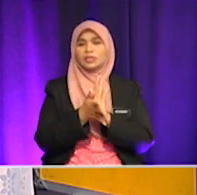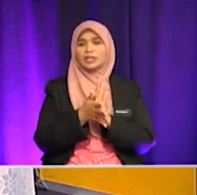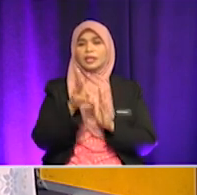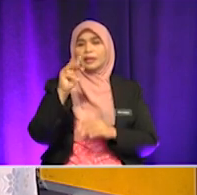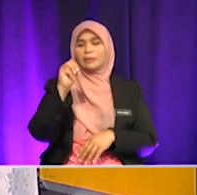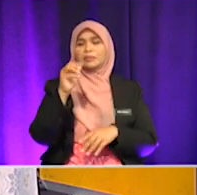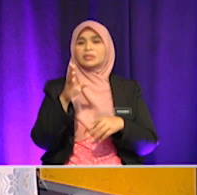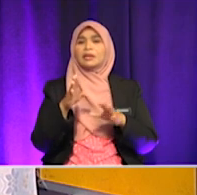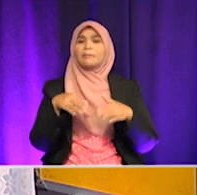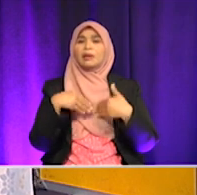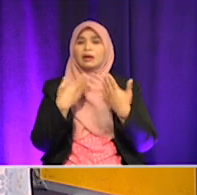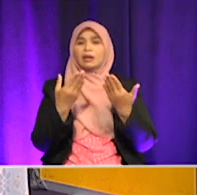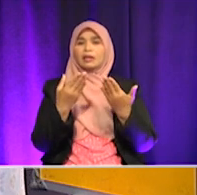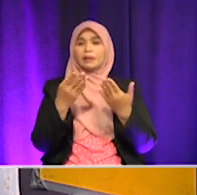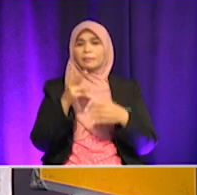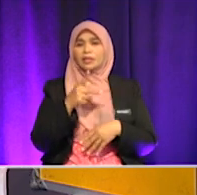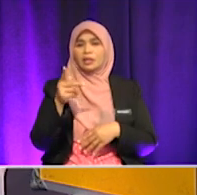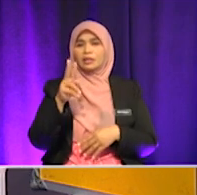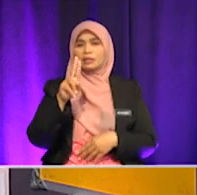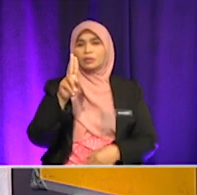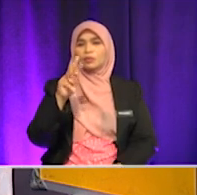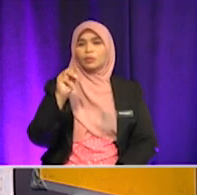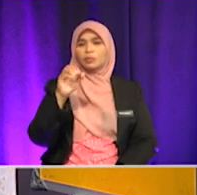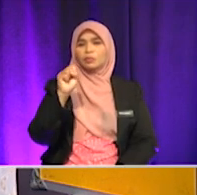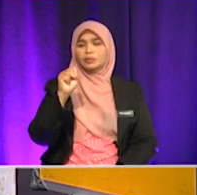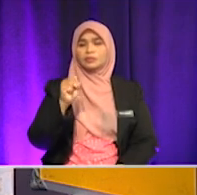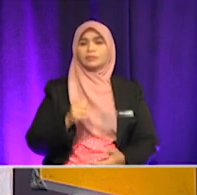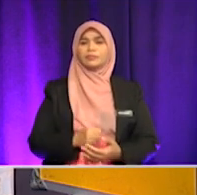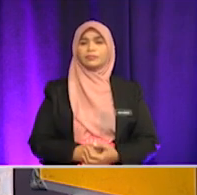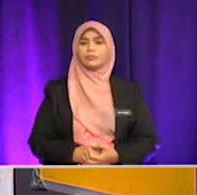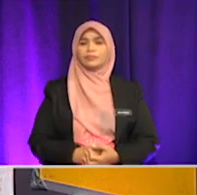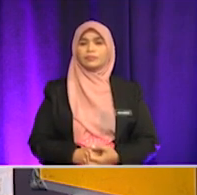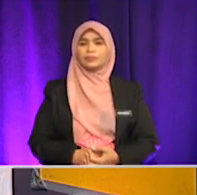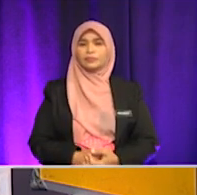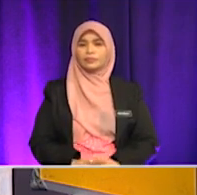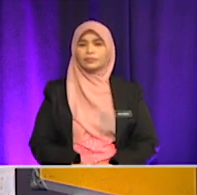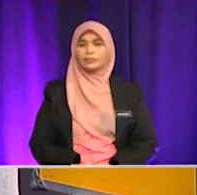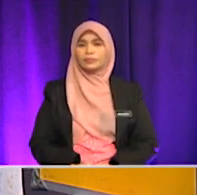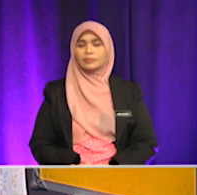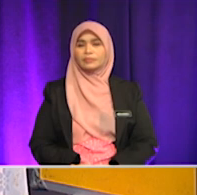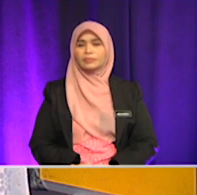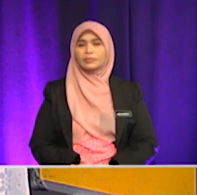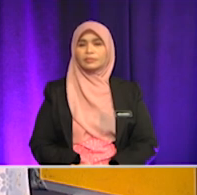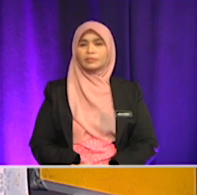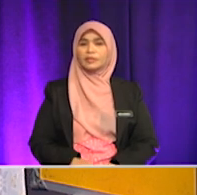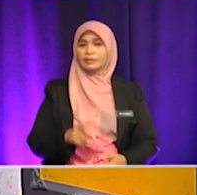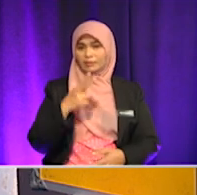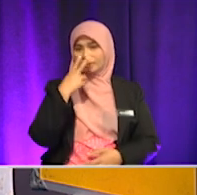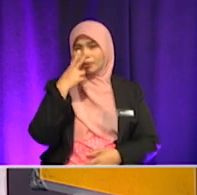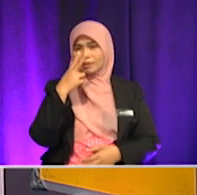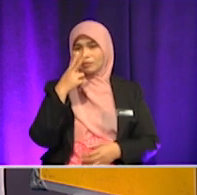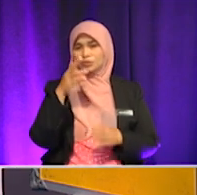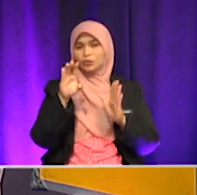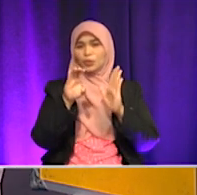kita adalah jalan pengiraannya macam mana kita nak jadikan M tu sebagai perkara rumus. Baik. Okey. kita lihat kepada